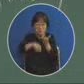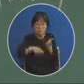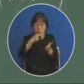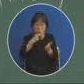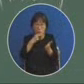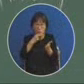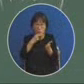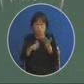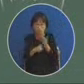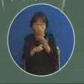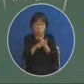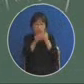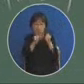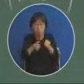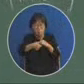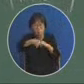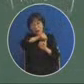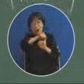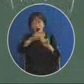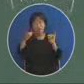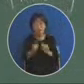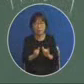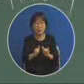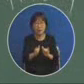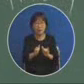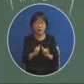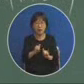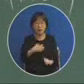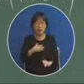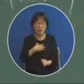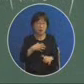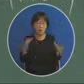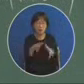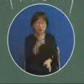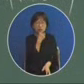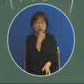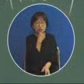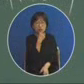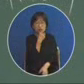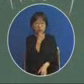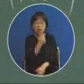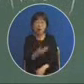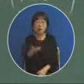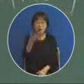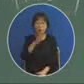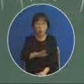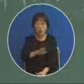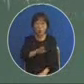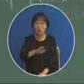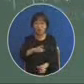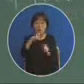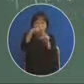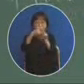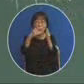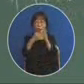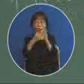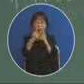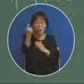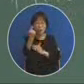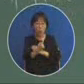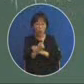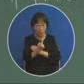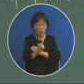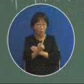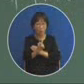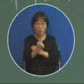these problems. 제일 쉼터가 교회입니다. And the only place where they can come together to rest a little bit is the church. 그 사람들이 앉을 자리도 없어요. But when they